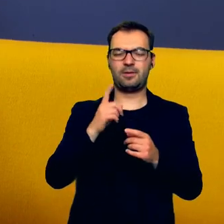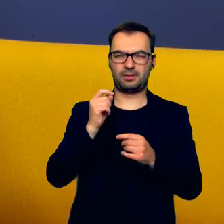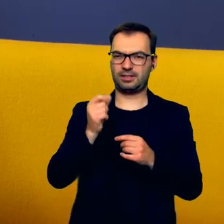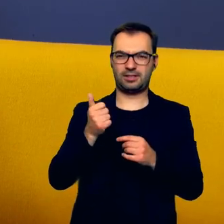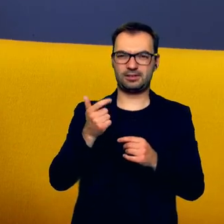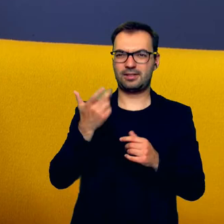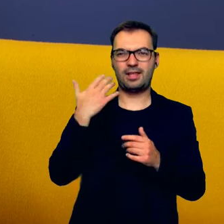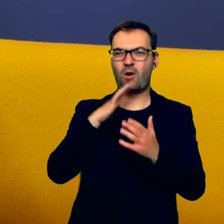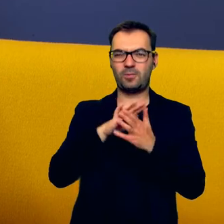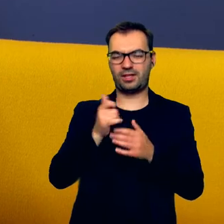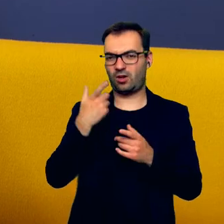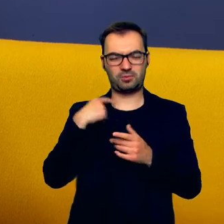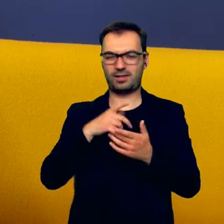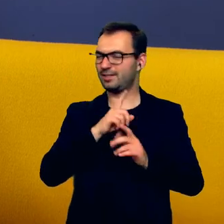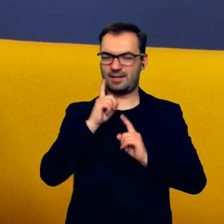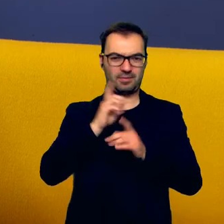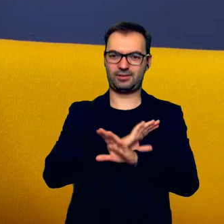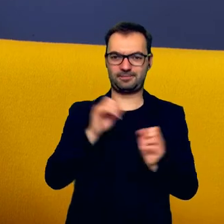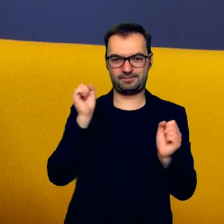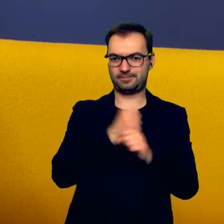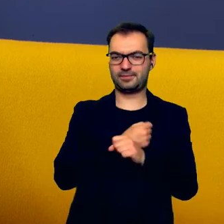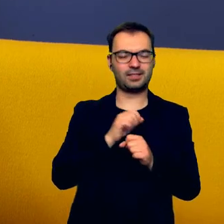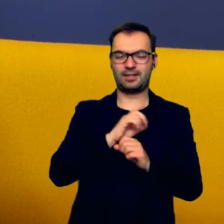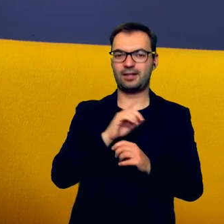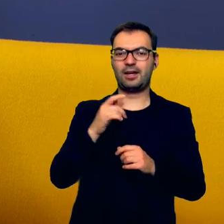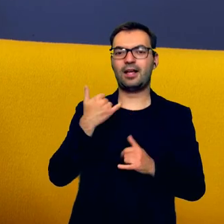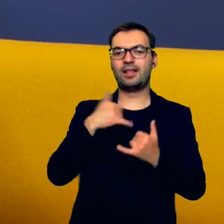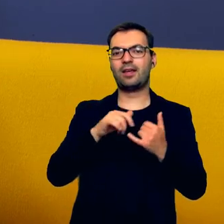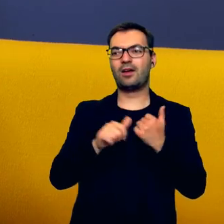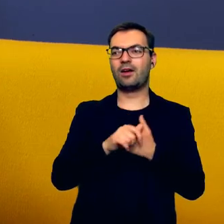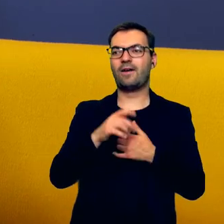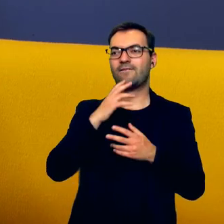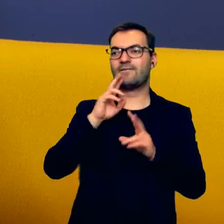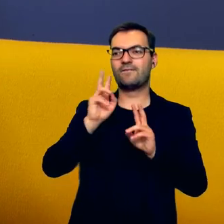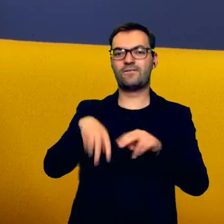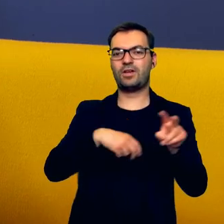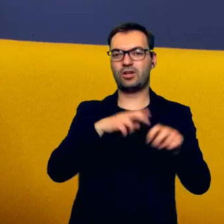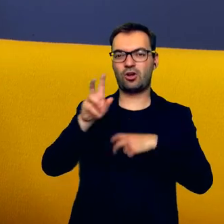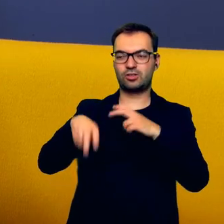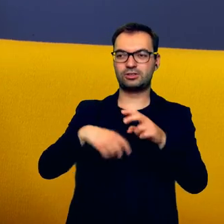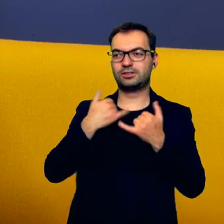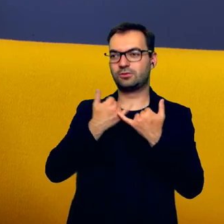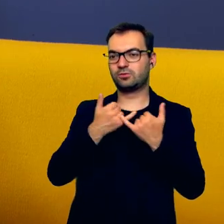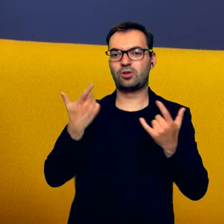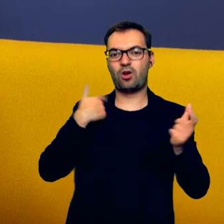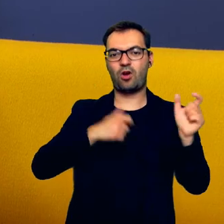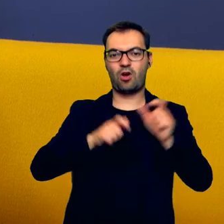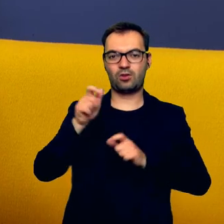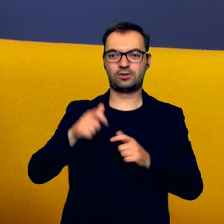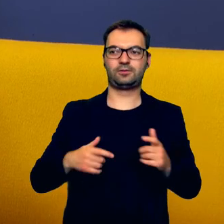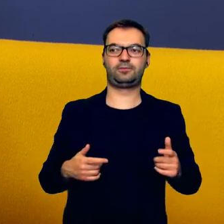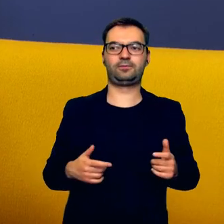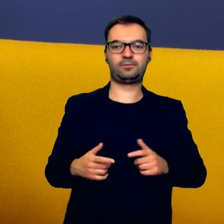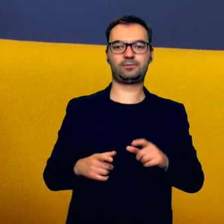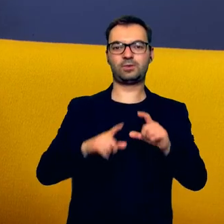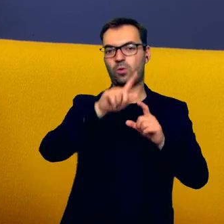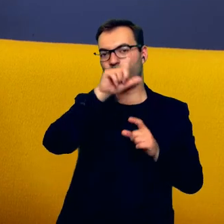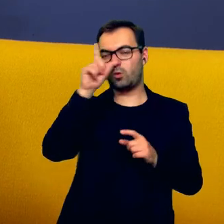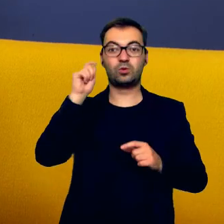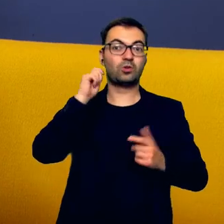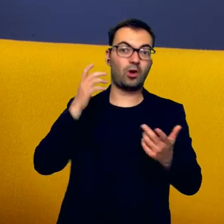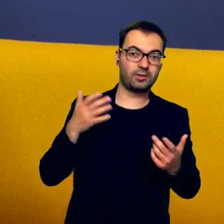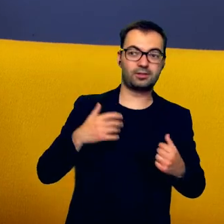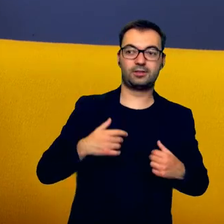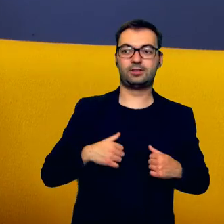historyków zostały dawno obalone. Ja myślę tutaj o innym postępowaniu, o wykorzystywaniu cynicznym różnych osób, ludzi,